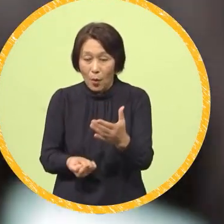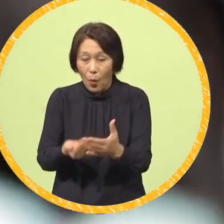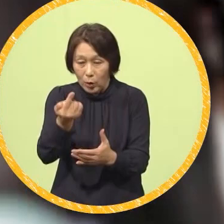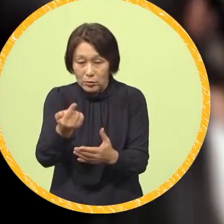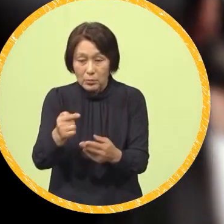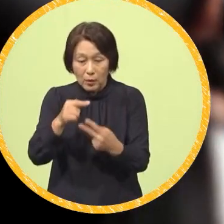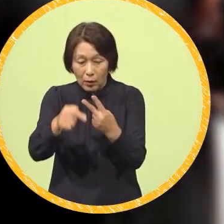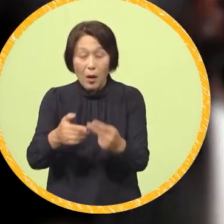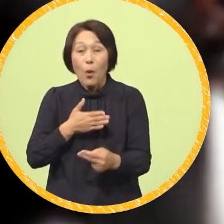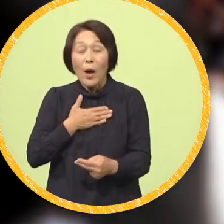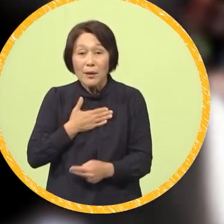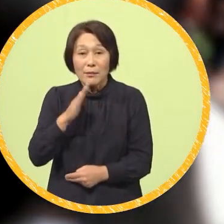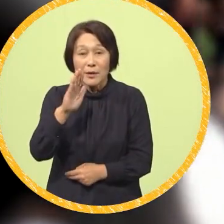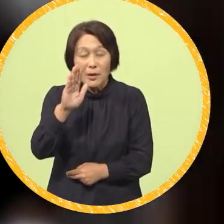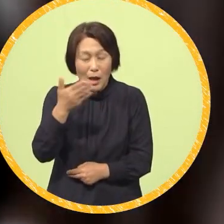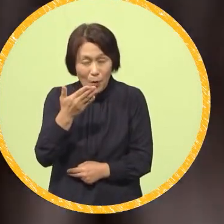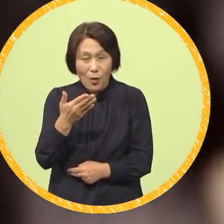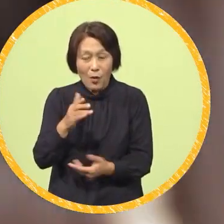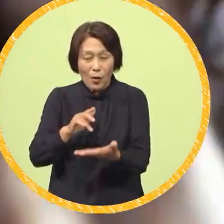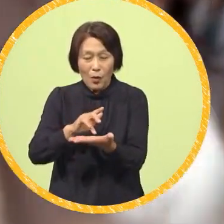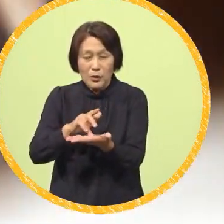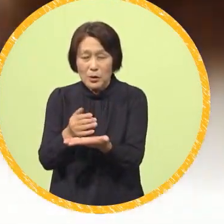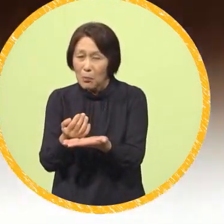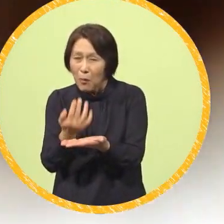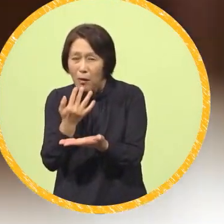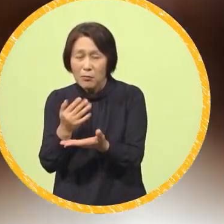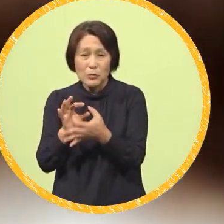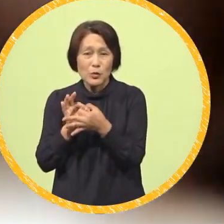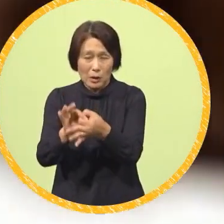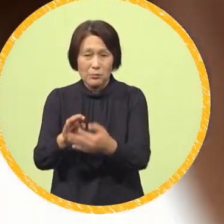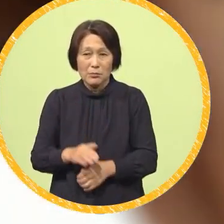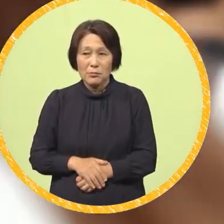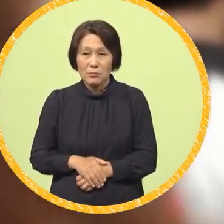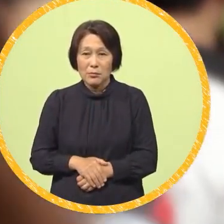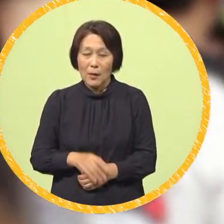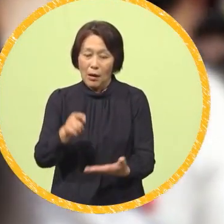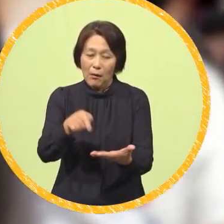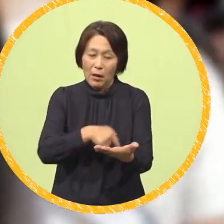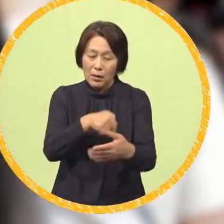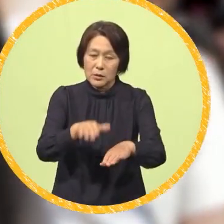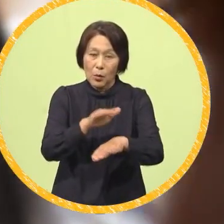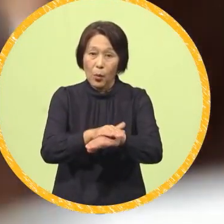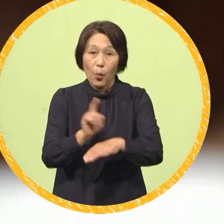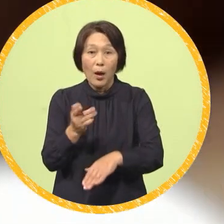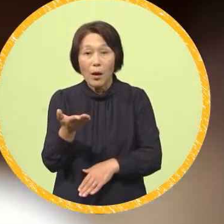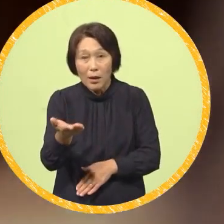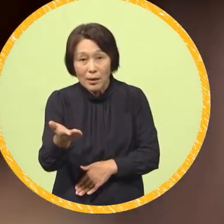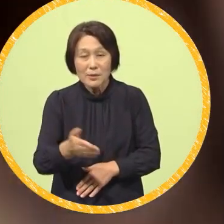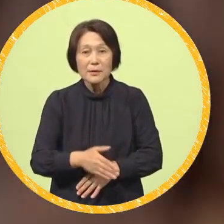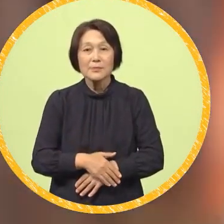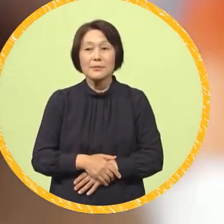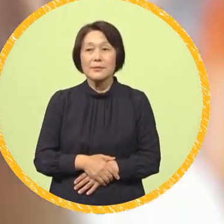っててもやってしまうっていうのがね。 じゃあ依存してる人はどうしたらいいんですかね。